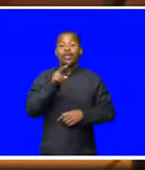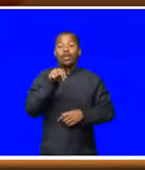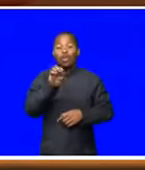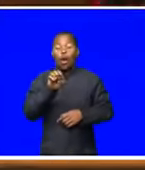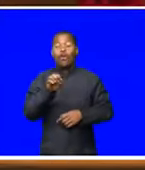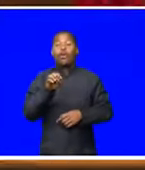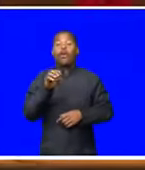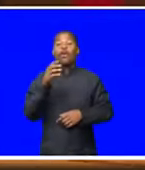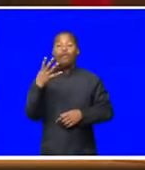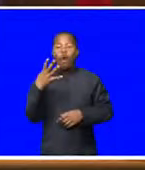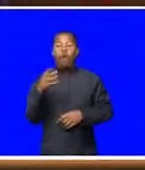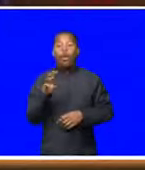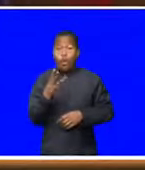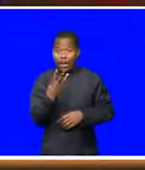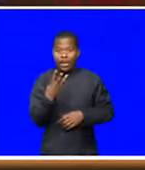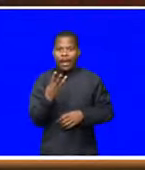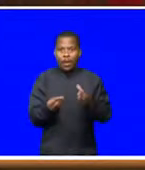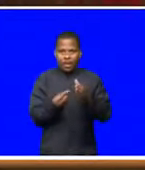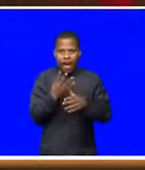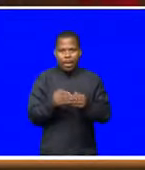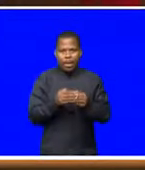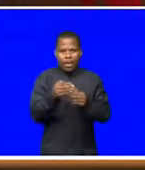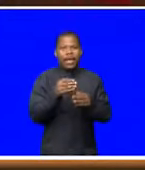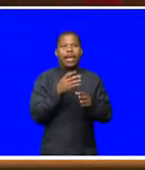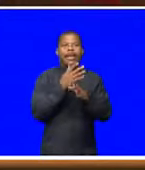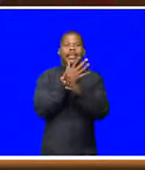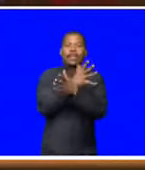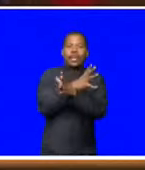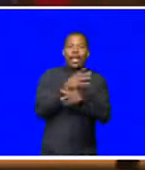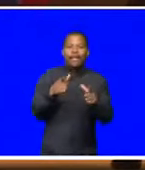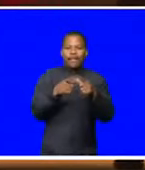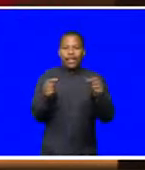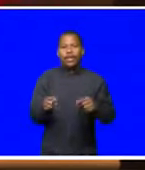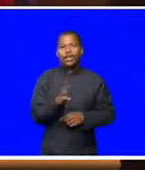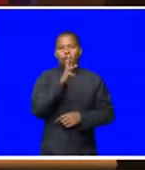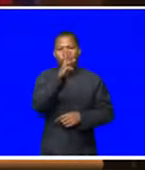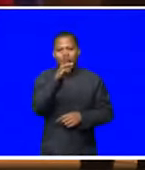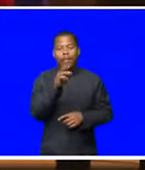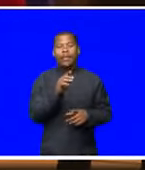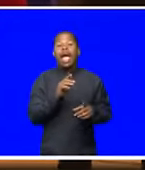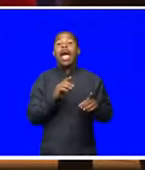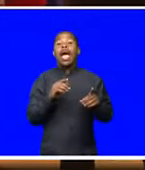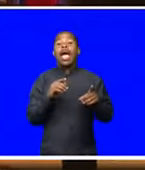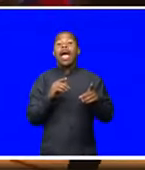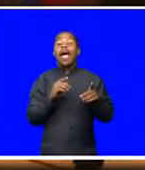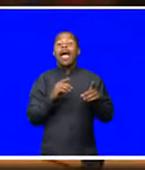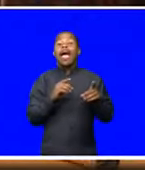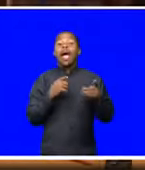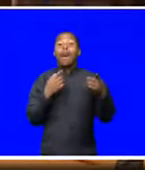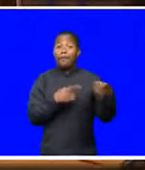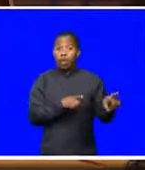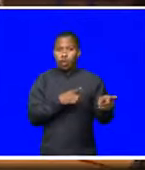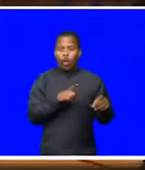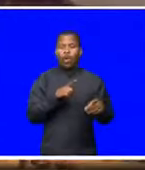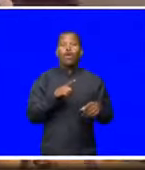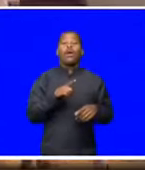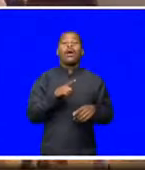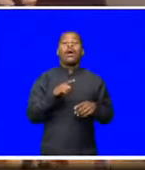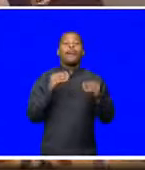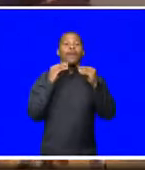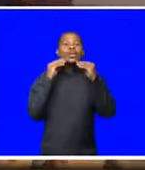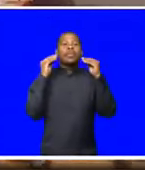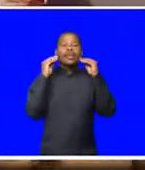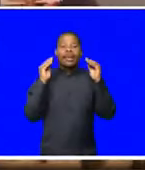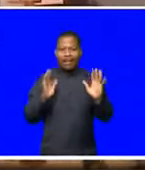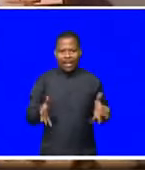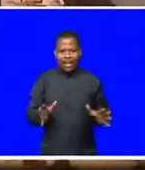lelisetulu ngalesithathu iphele ngemgcibelo edolobheni leMaputo eMozambique. Lobikela umsakade Eswatini TV kutemidlalo ngulinda Dlamini